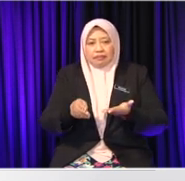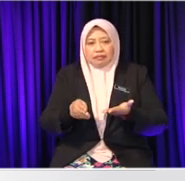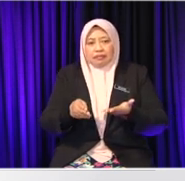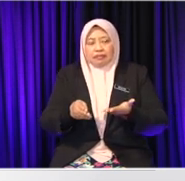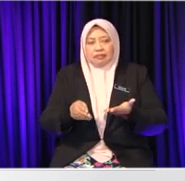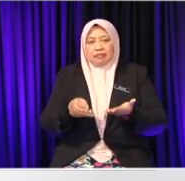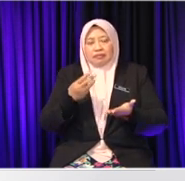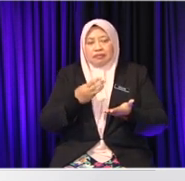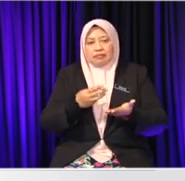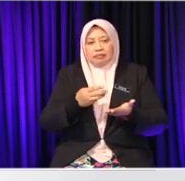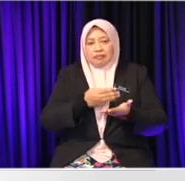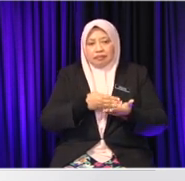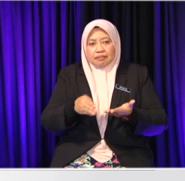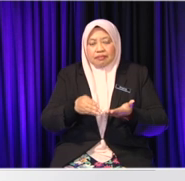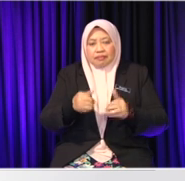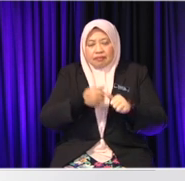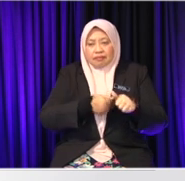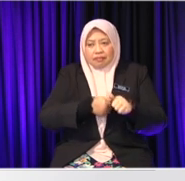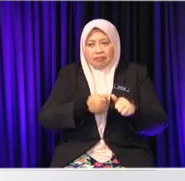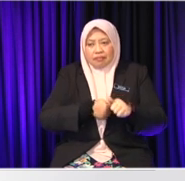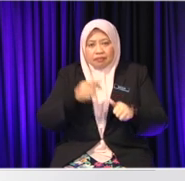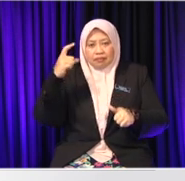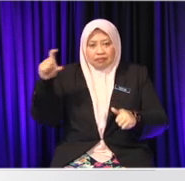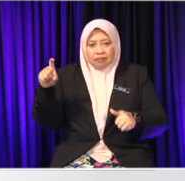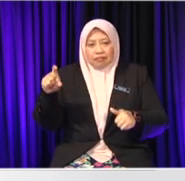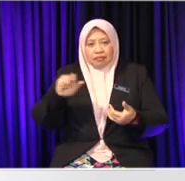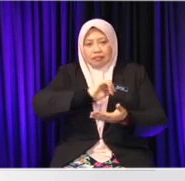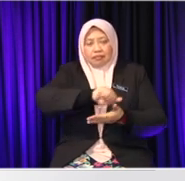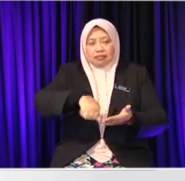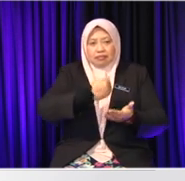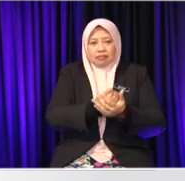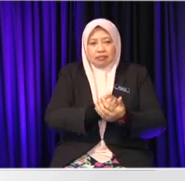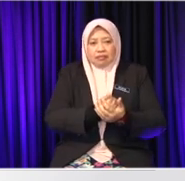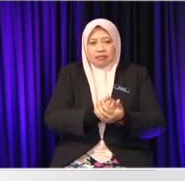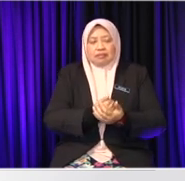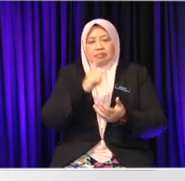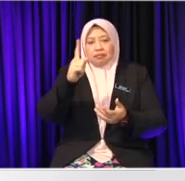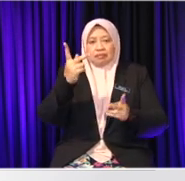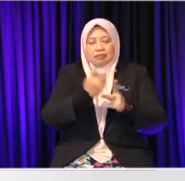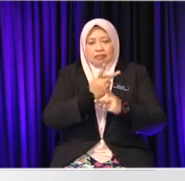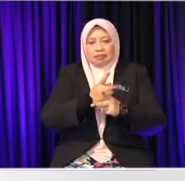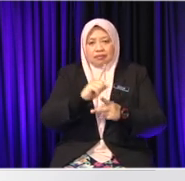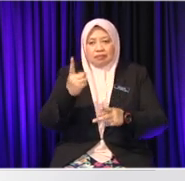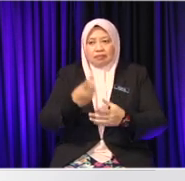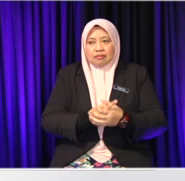adalah setiap bulan bulanan untuk sekali setahun oke